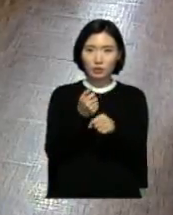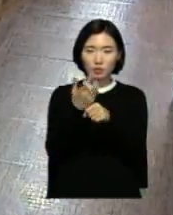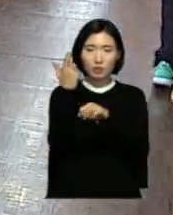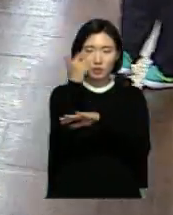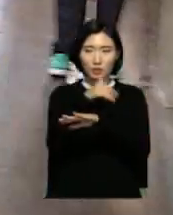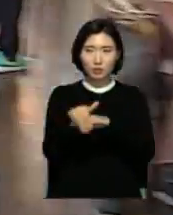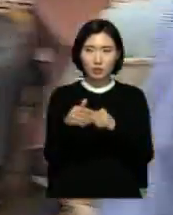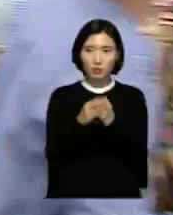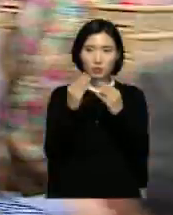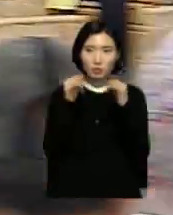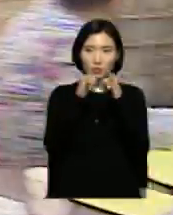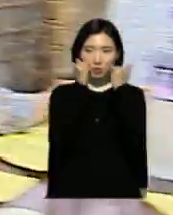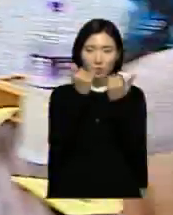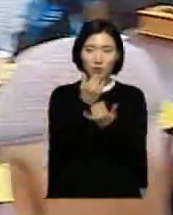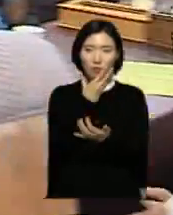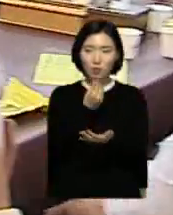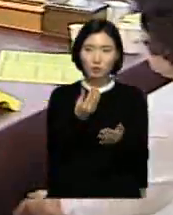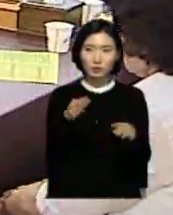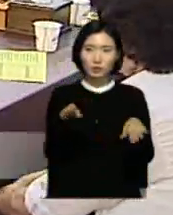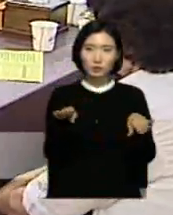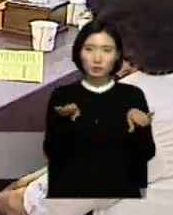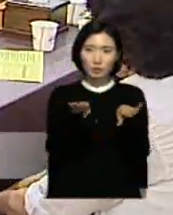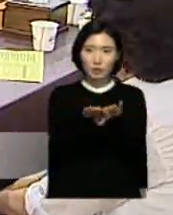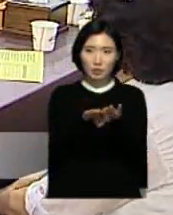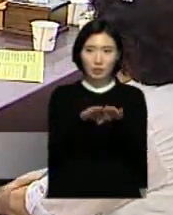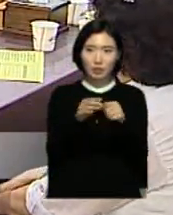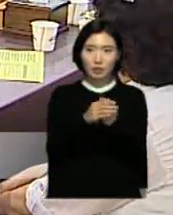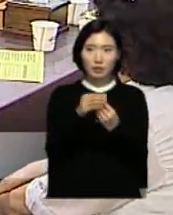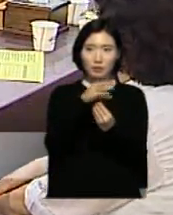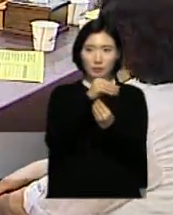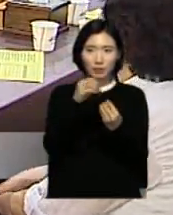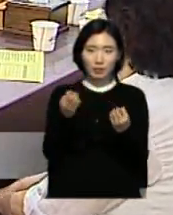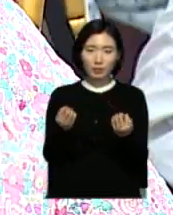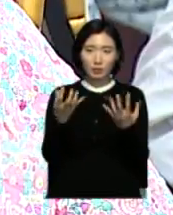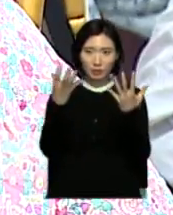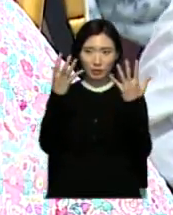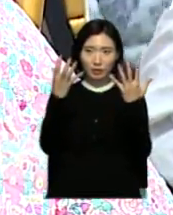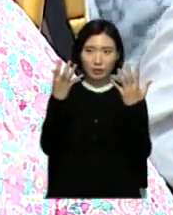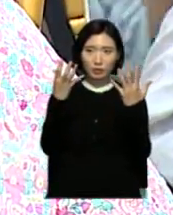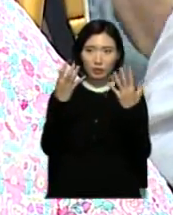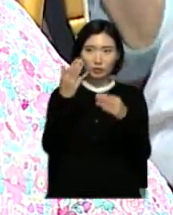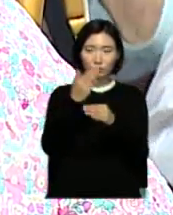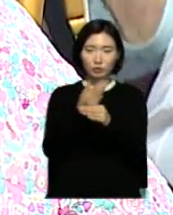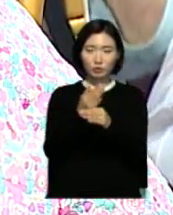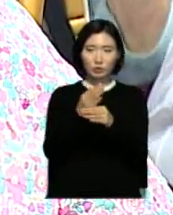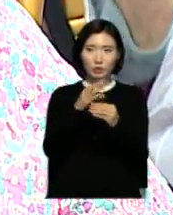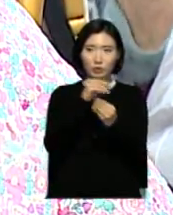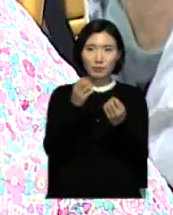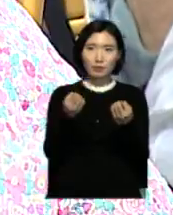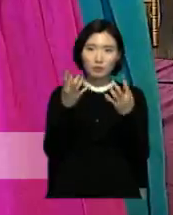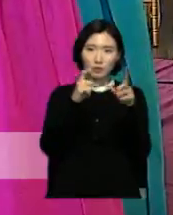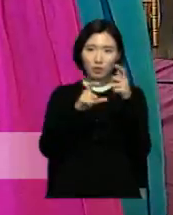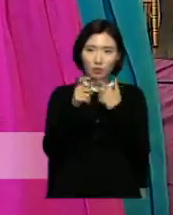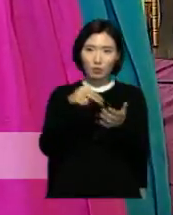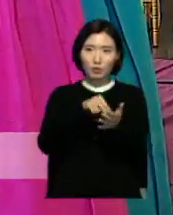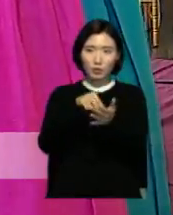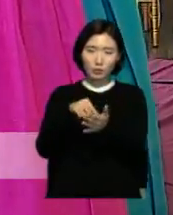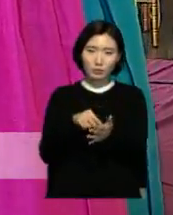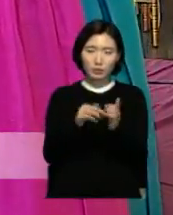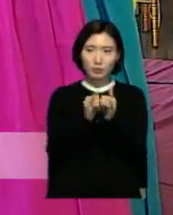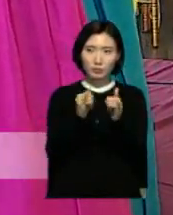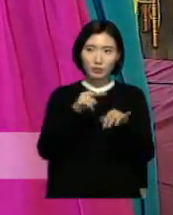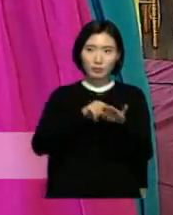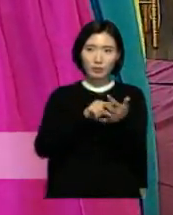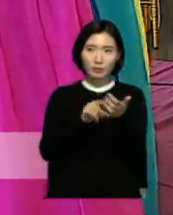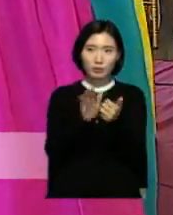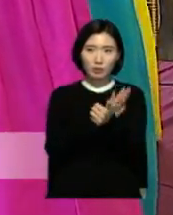종로구의 종합사회복지관에서는 한가위 잔치가 열렸습니다. 명절이면 더욱 쓸쓸해지는 소외된 어르신들의 마음을